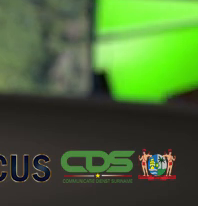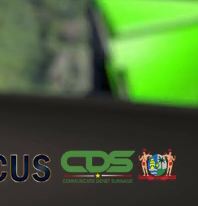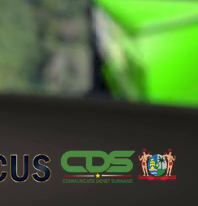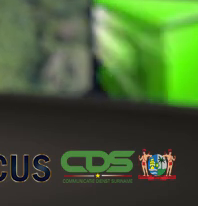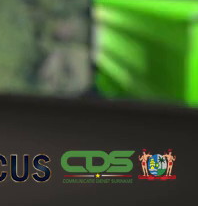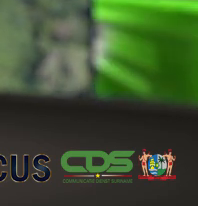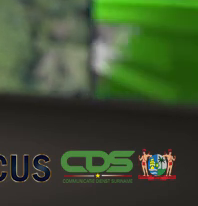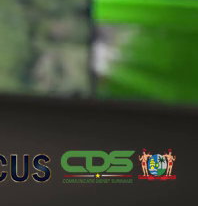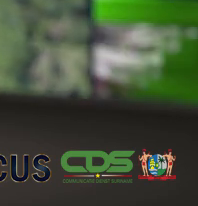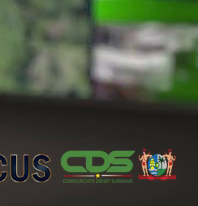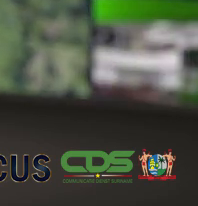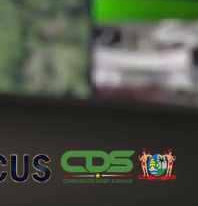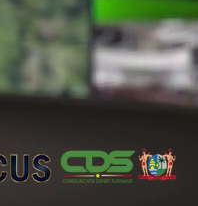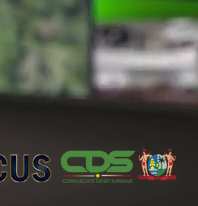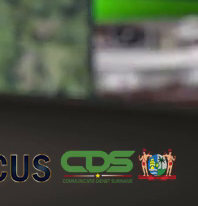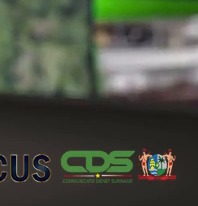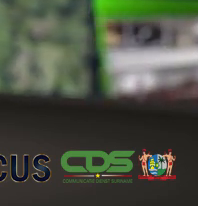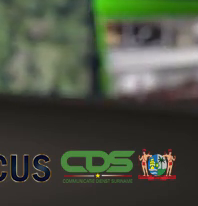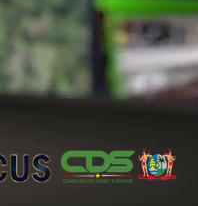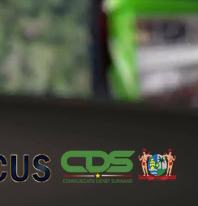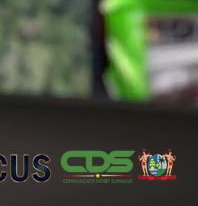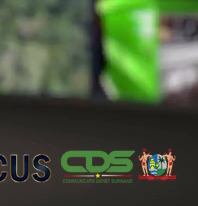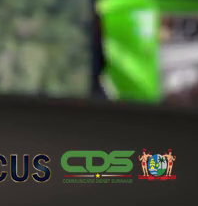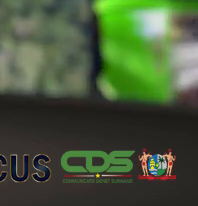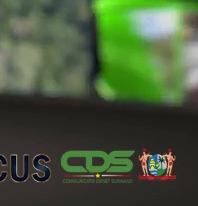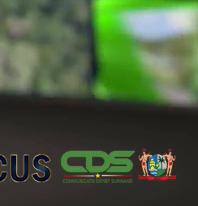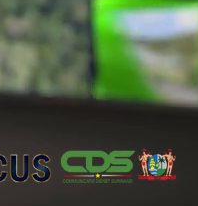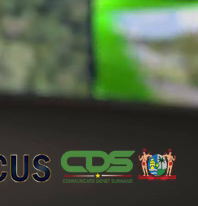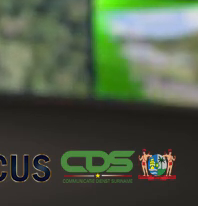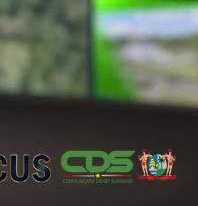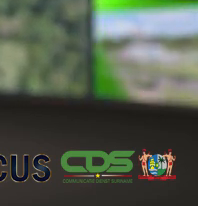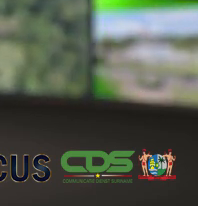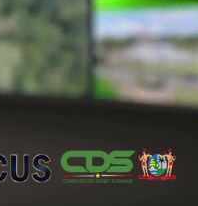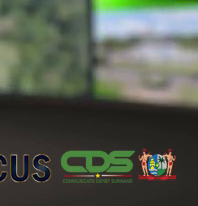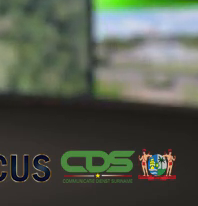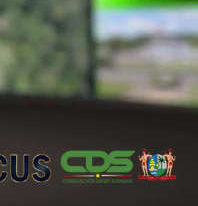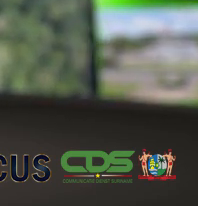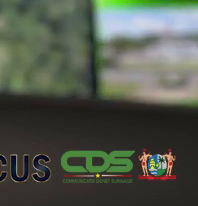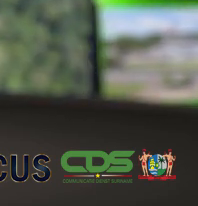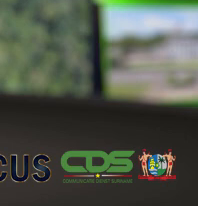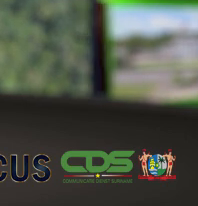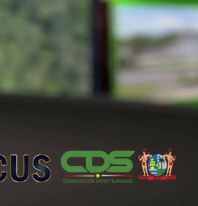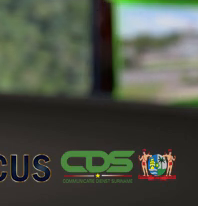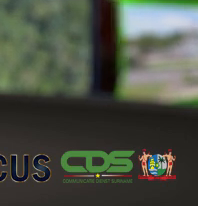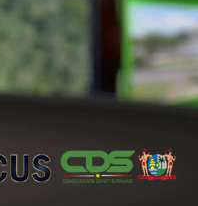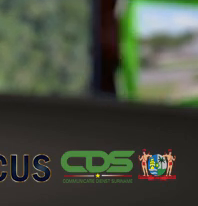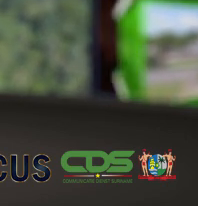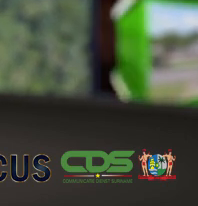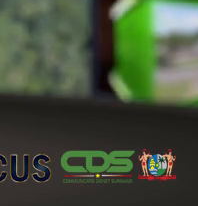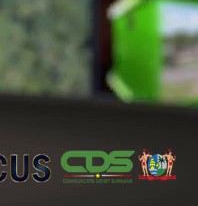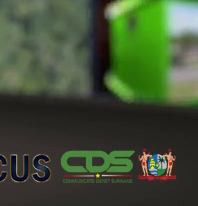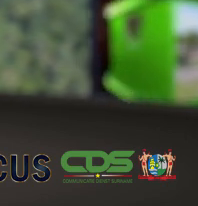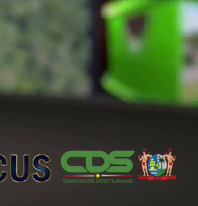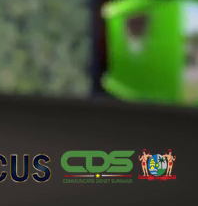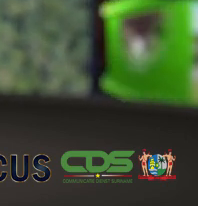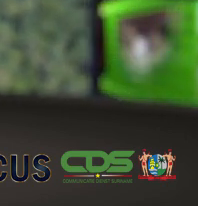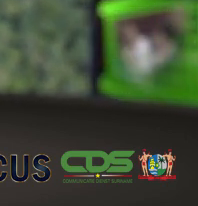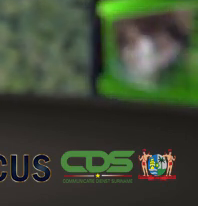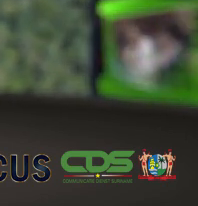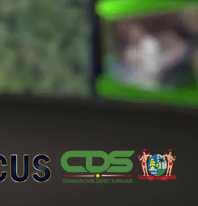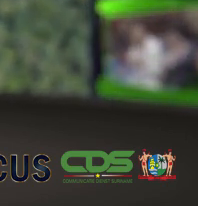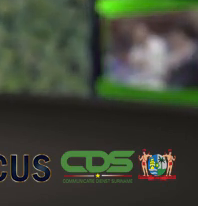De geraamde overheidsontvangsten en uitgaven voor 2023 presenteren een tekort van ruim 3